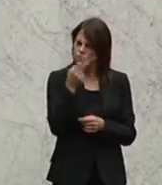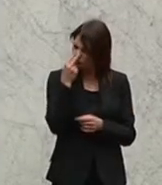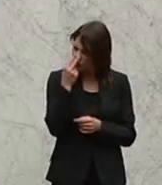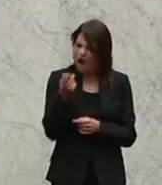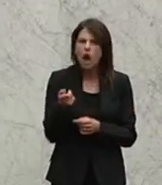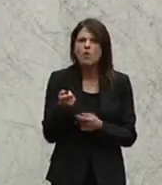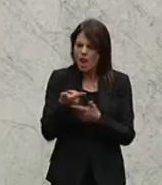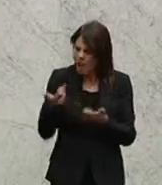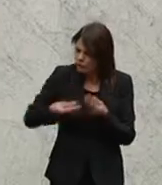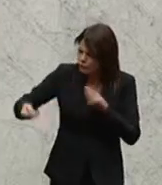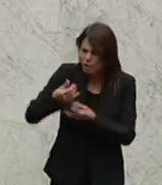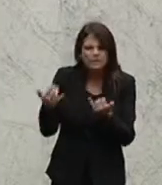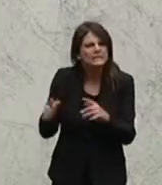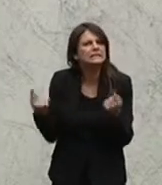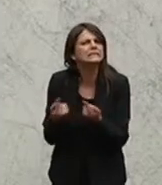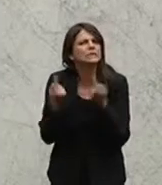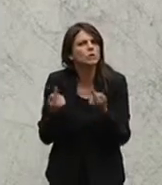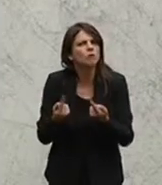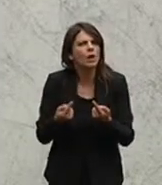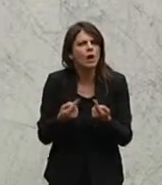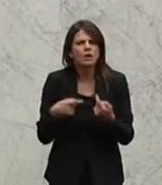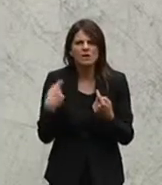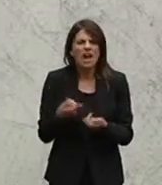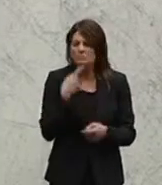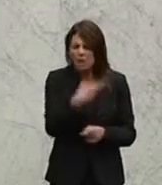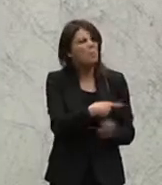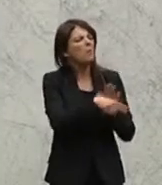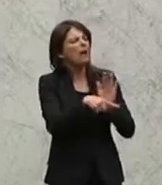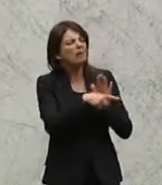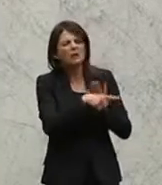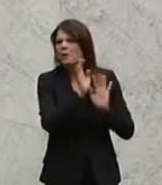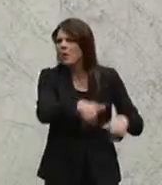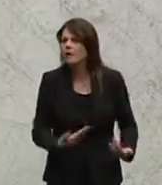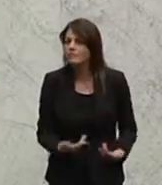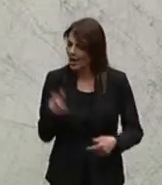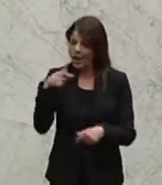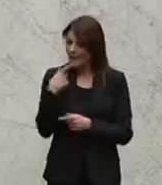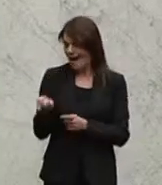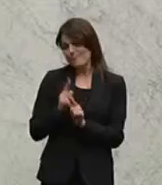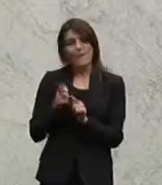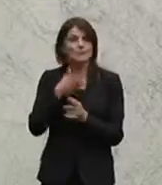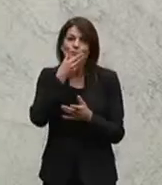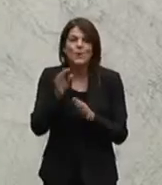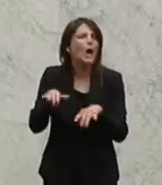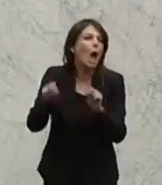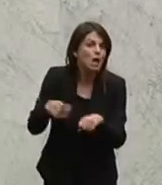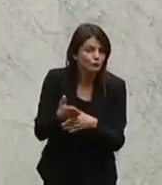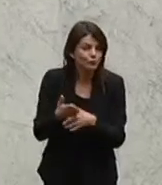in der Landwirtschaft dargestellt hat, dann war er ein Miesmacher. Jene, die sie beschönigt haben und gesagt haben, es geht